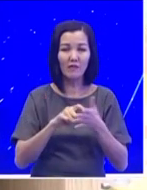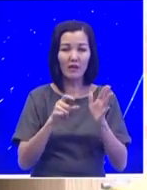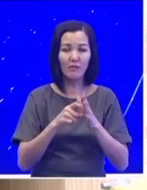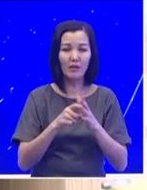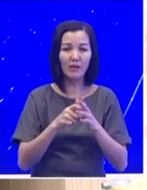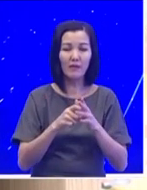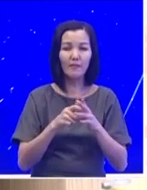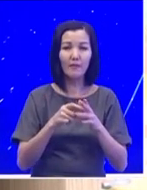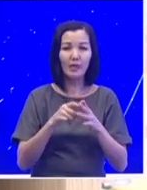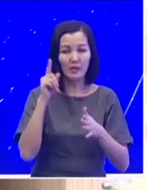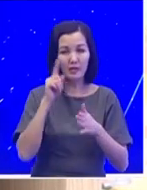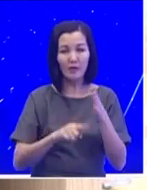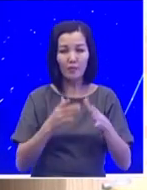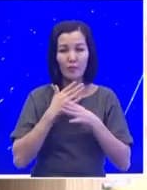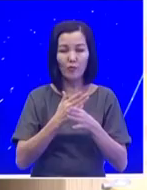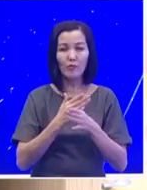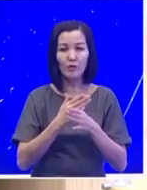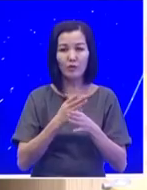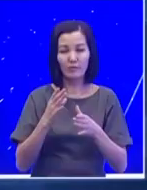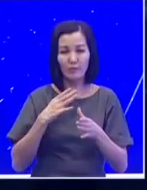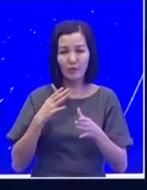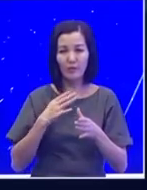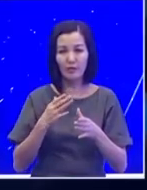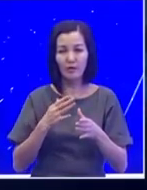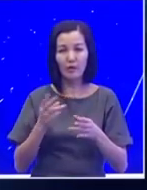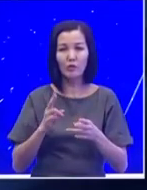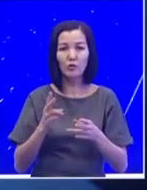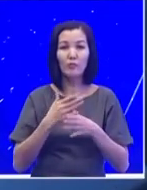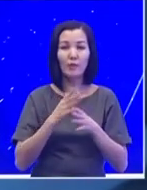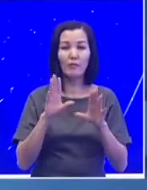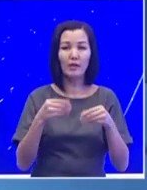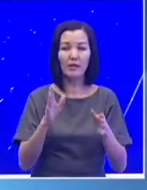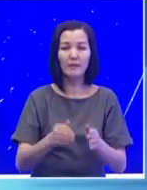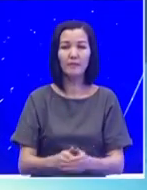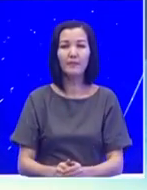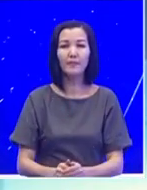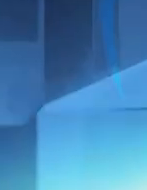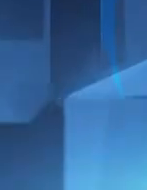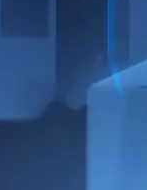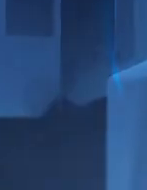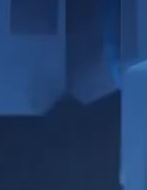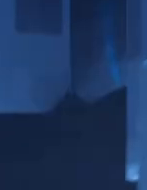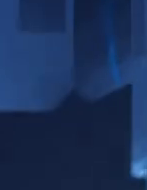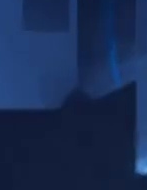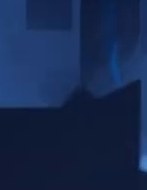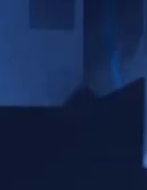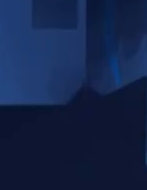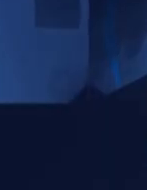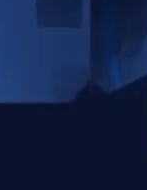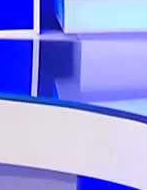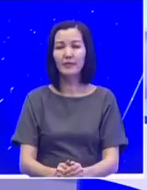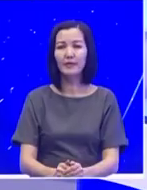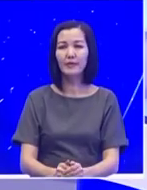этом деле они надеются на помощь неравнодушных граждан. Ануар Амангельдинов, Айдос Калиев, телеканал ЖТСУ.